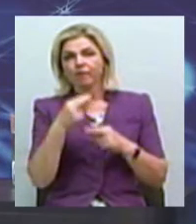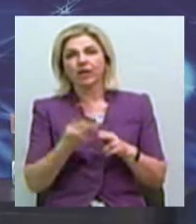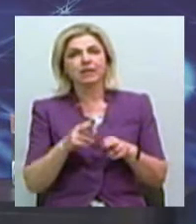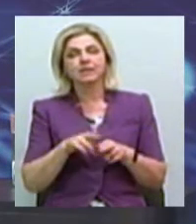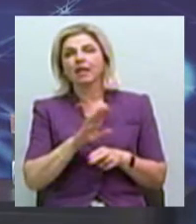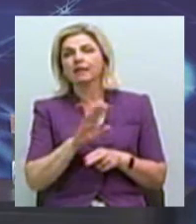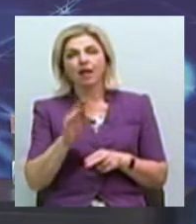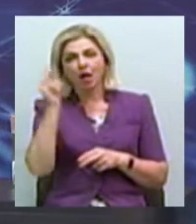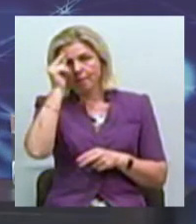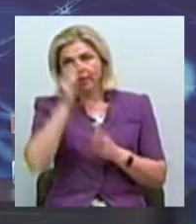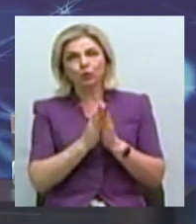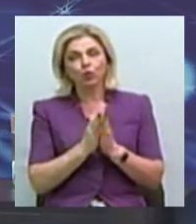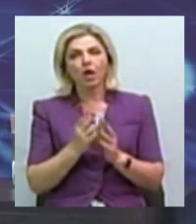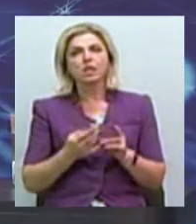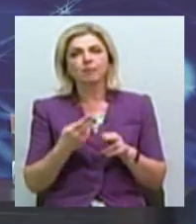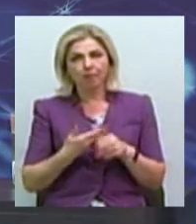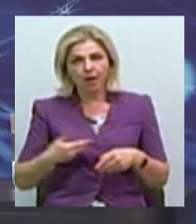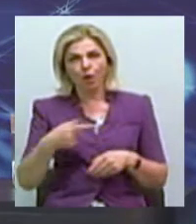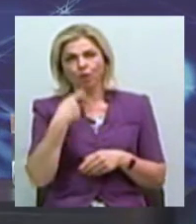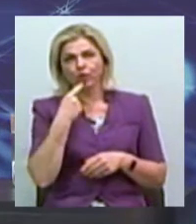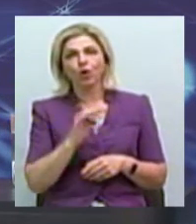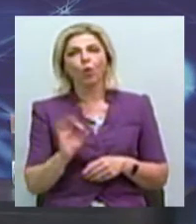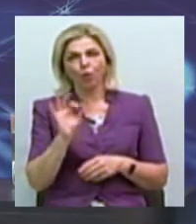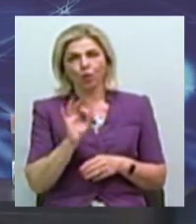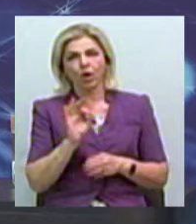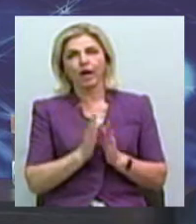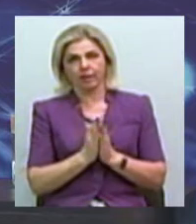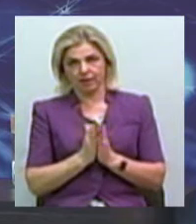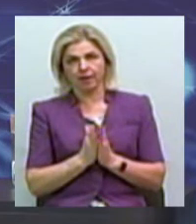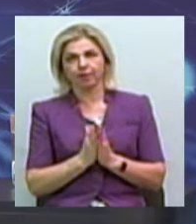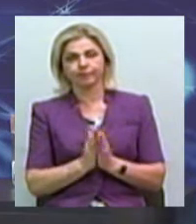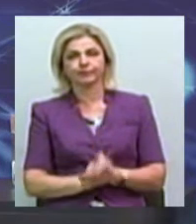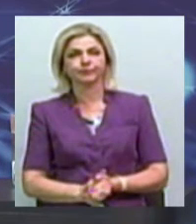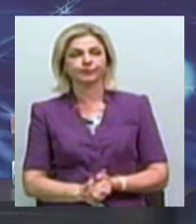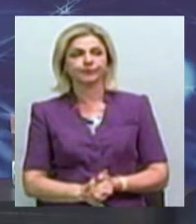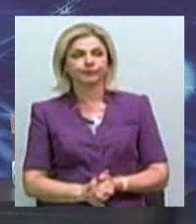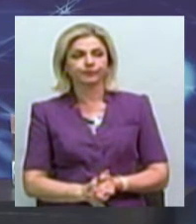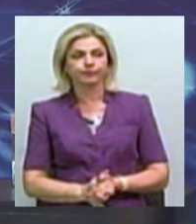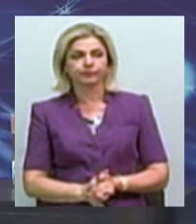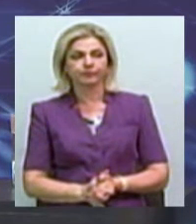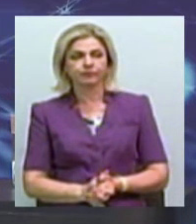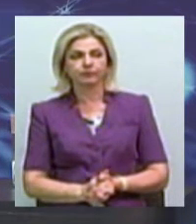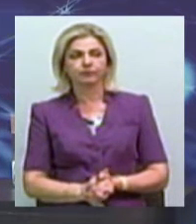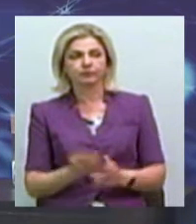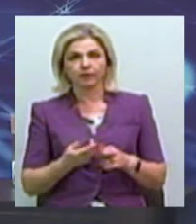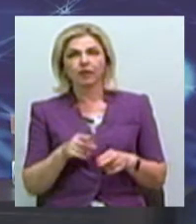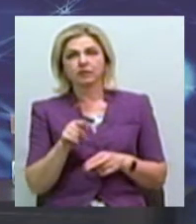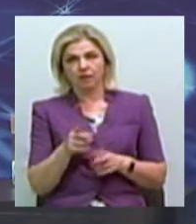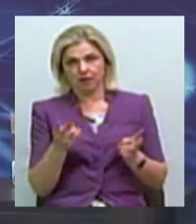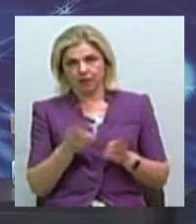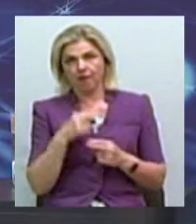говоримо про підручники, ми говоримо все ж таки про книги. і на це теж треба